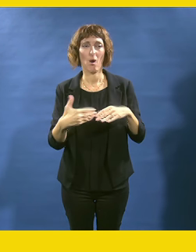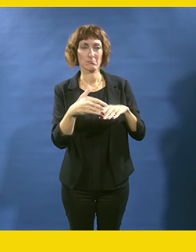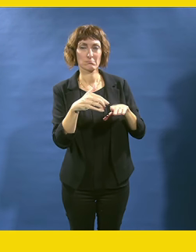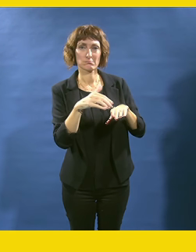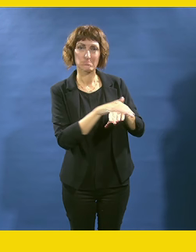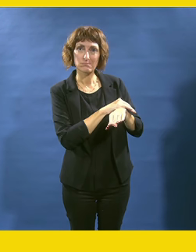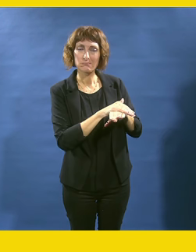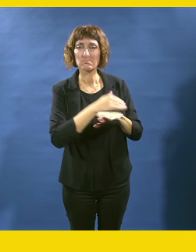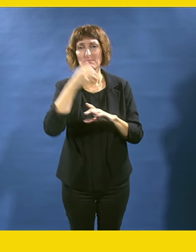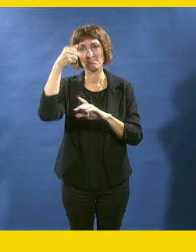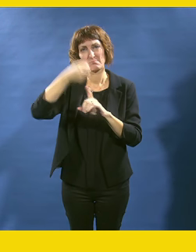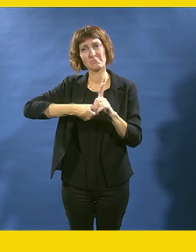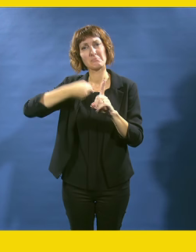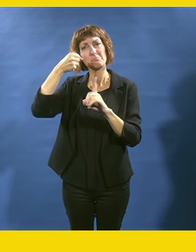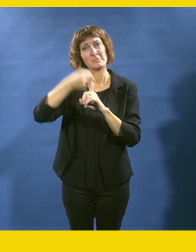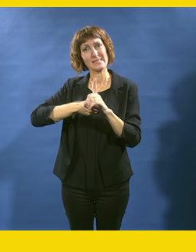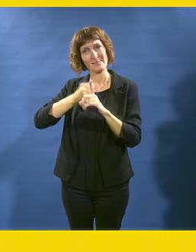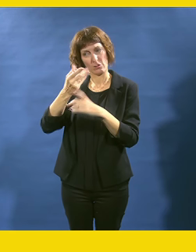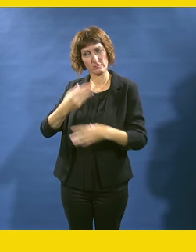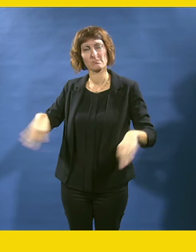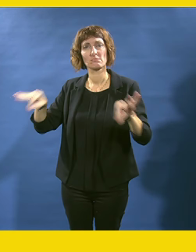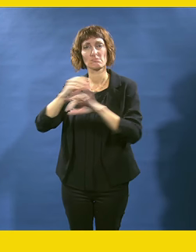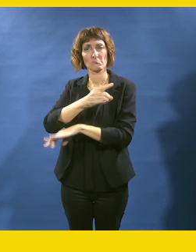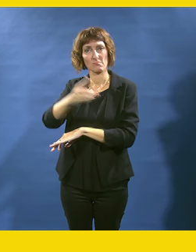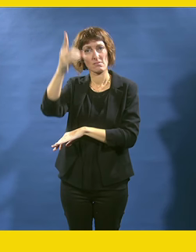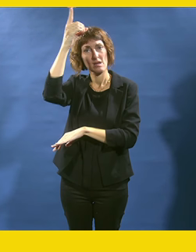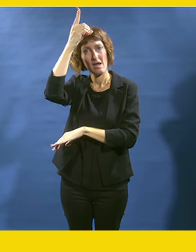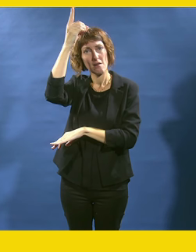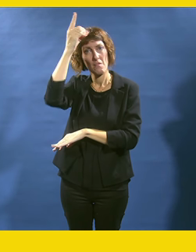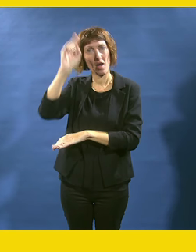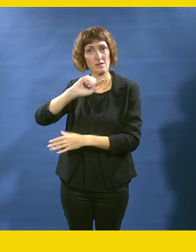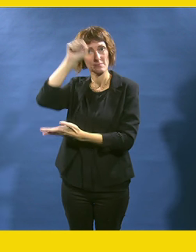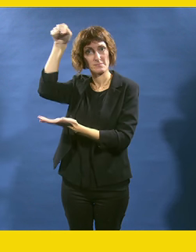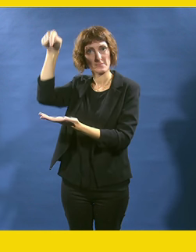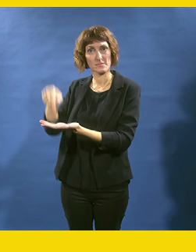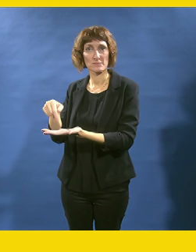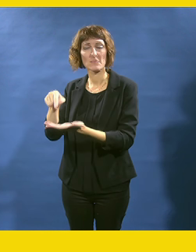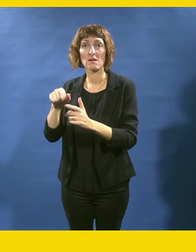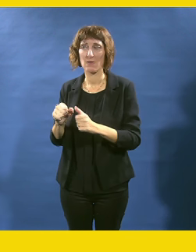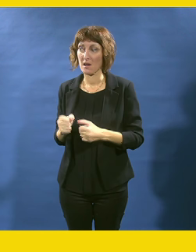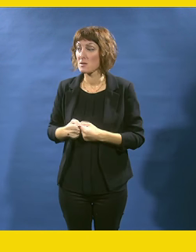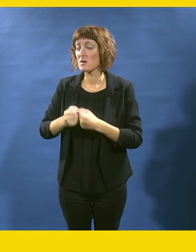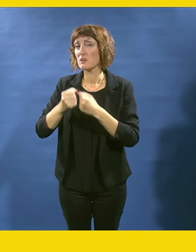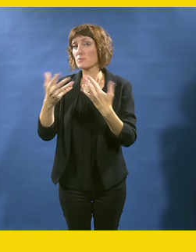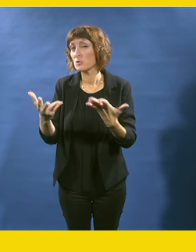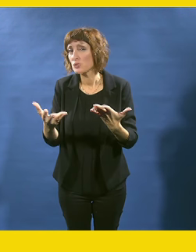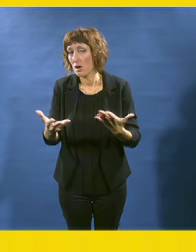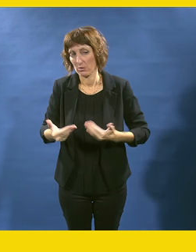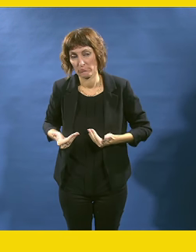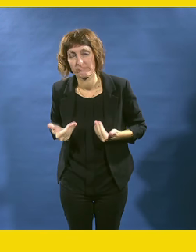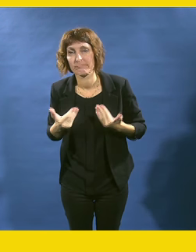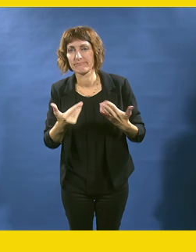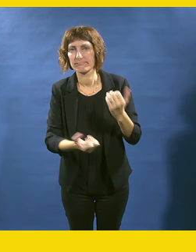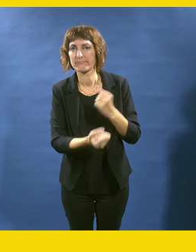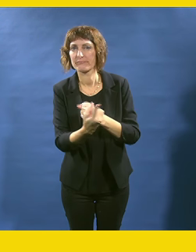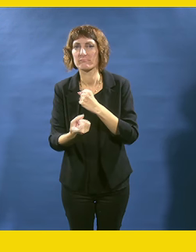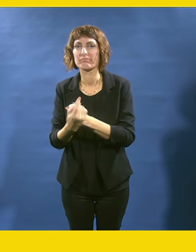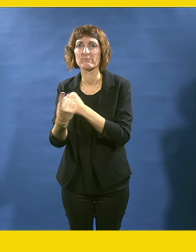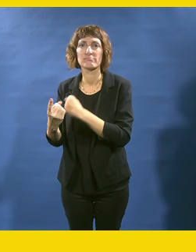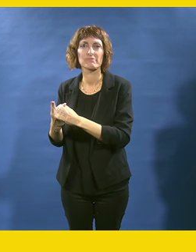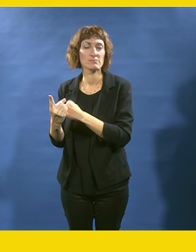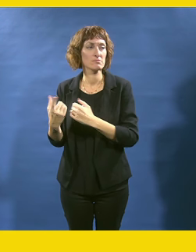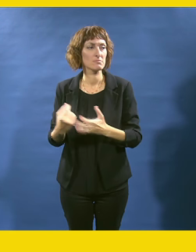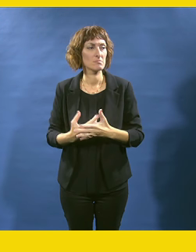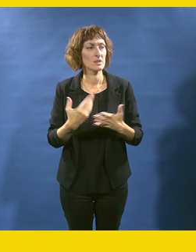Deutschland. Vorsitzende Verein Sozialinitiative in Hamburg. Und dieser Verein konnte